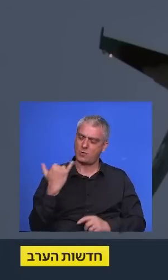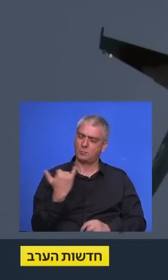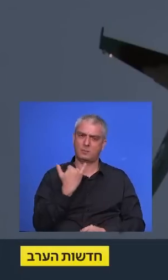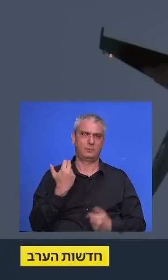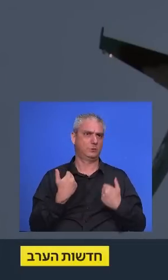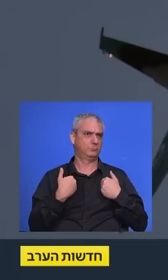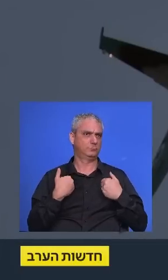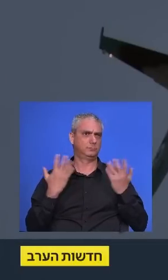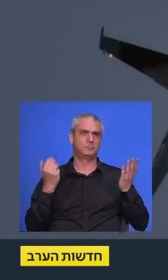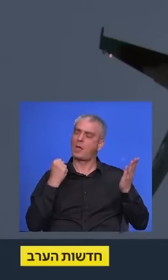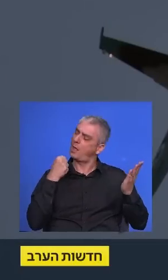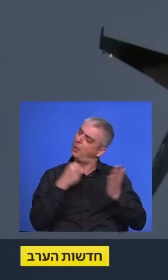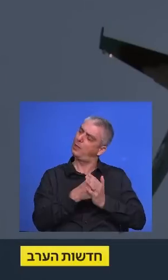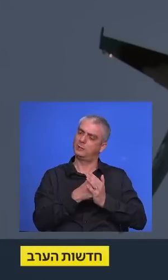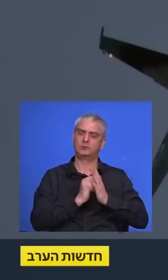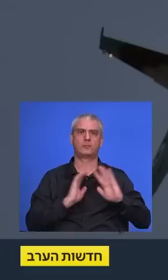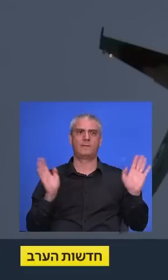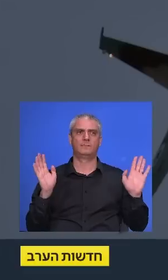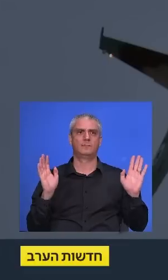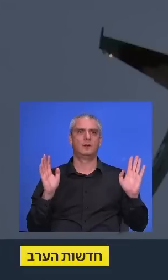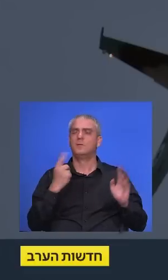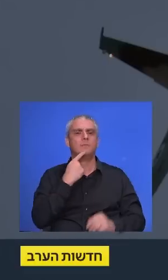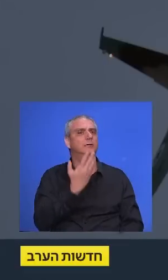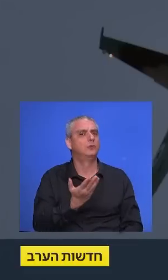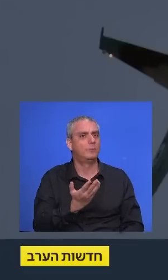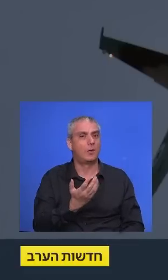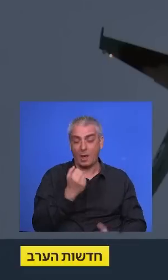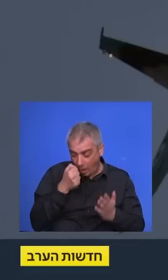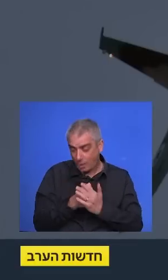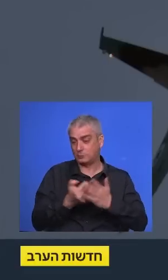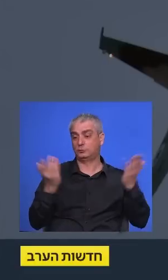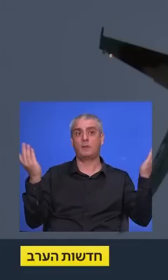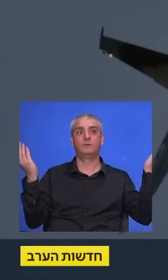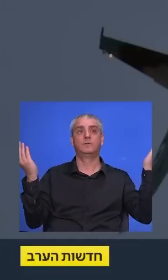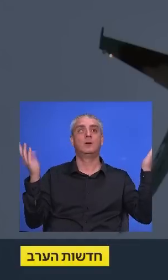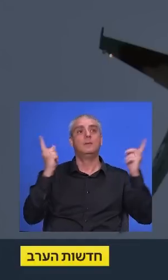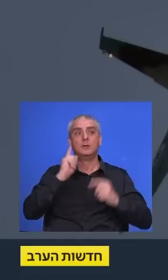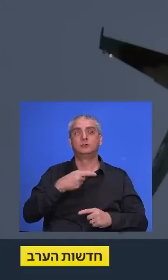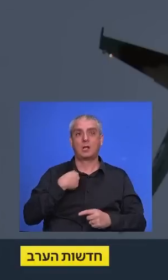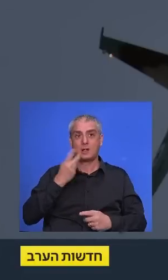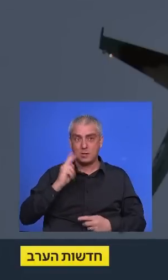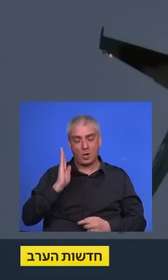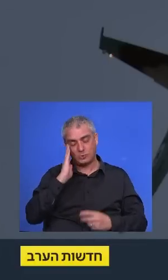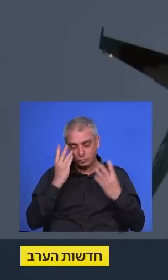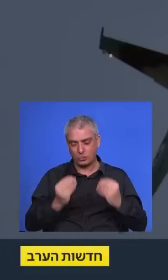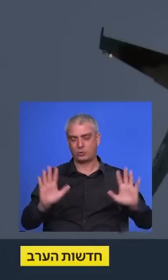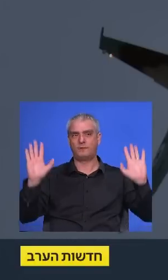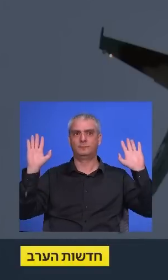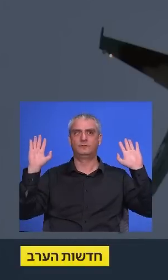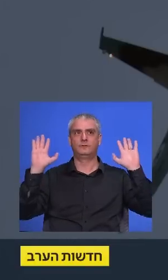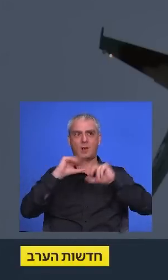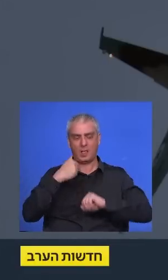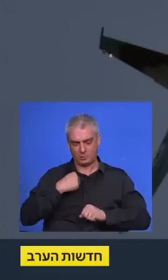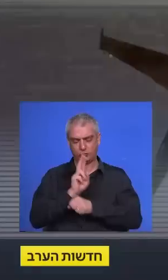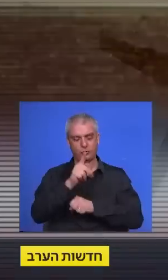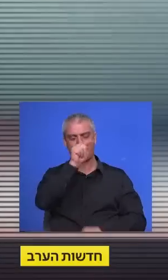תמיד. עד הסוף. מה זה אומר? עד הסוף, גם צריך. אתה יכול לישון טוב בלילה,